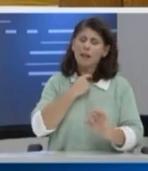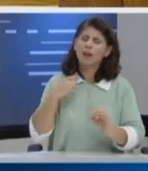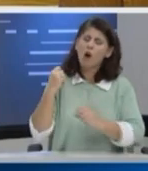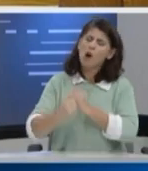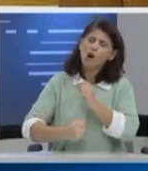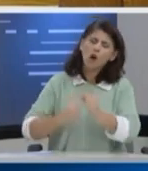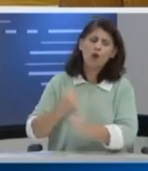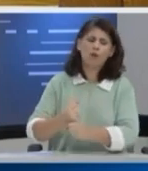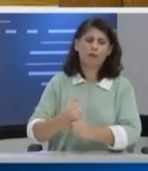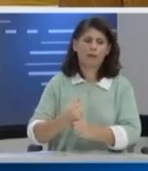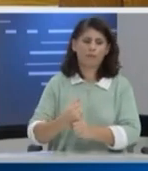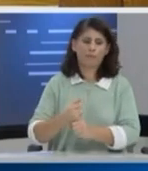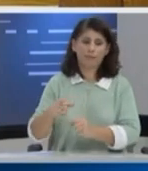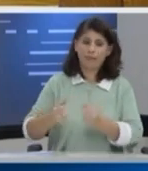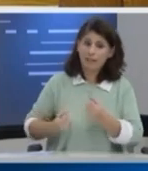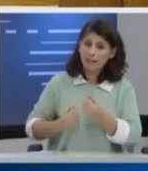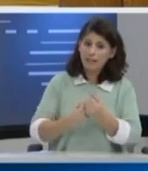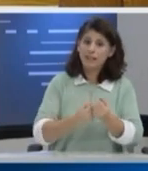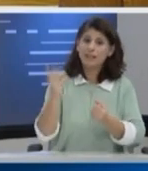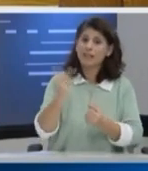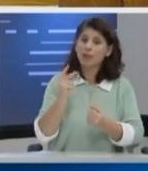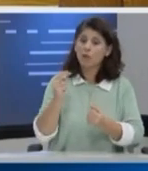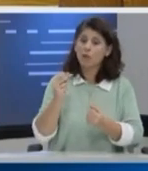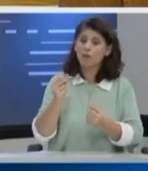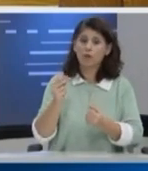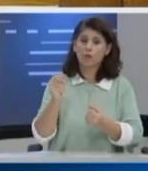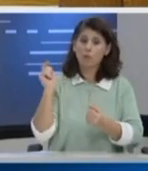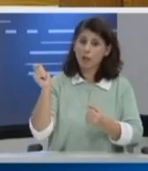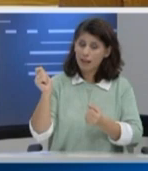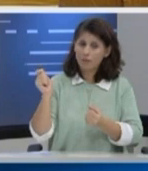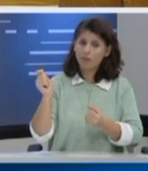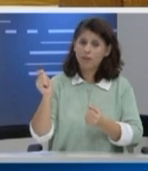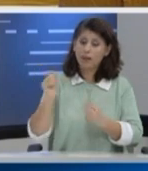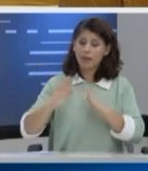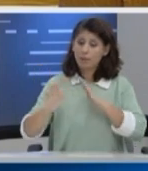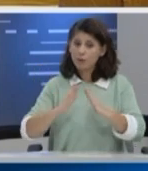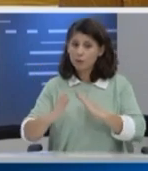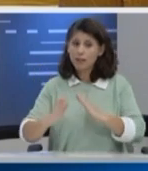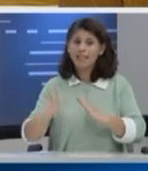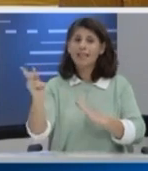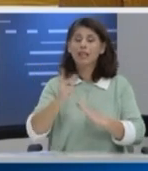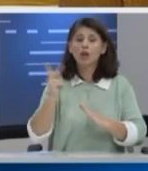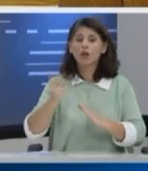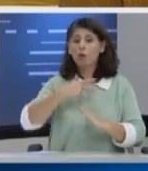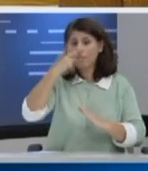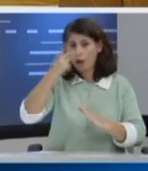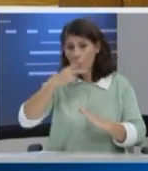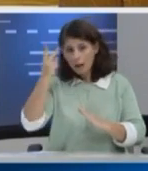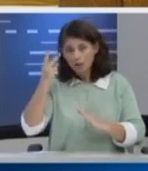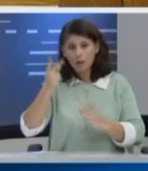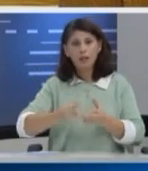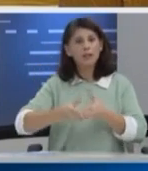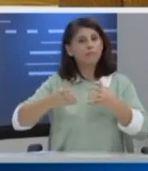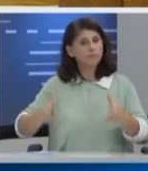και χρόνια. Για την ενίσχυση του κοινοβουλευτικού πολιτεύματος. Για την προστασία των κοινωνικών δικαιωμάτων. Για